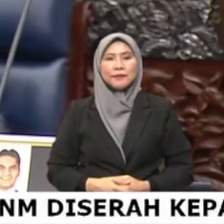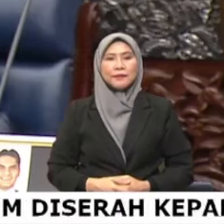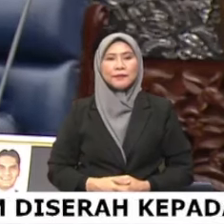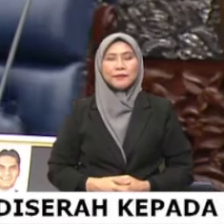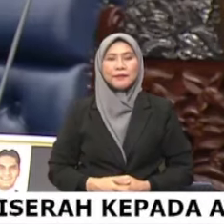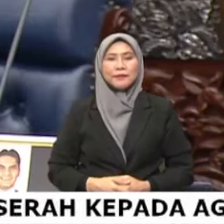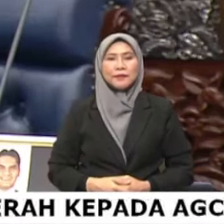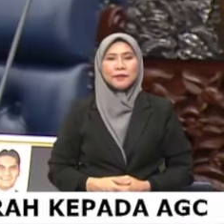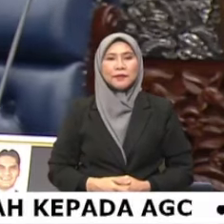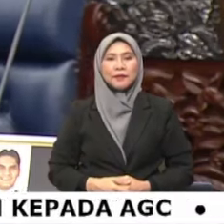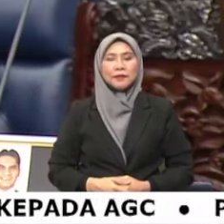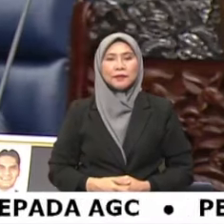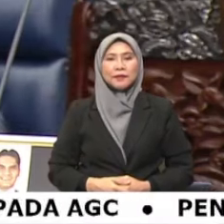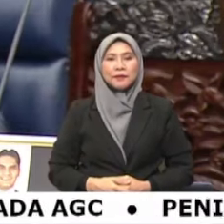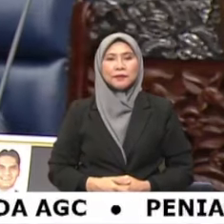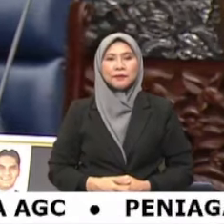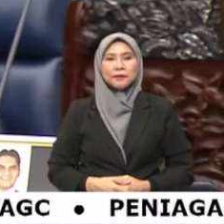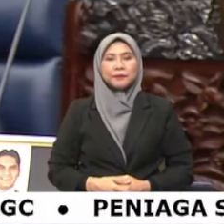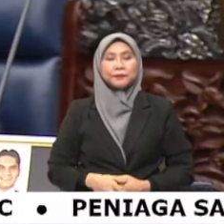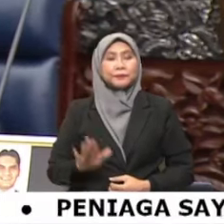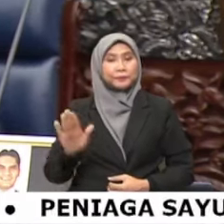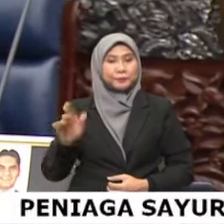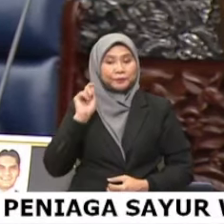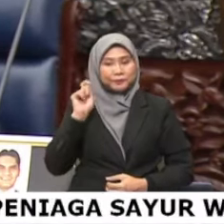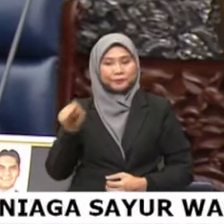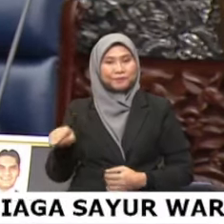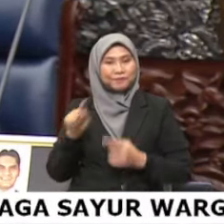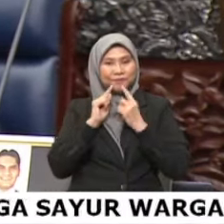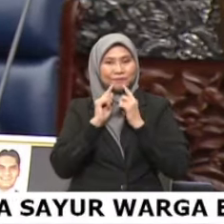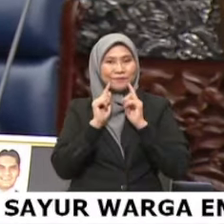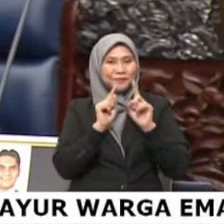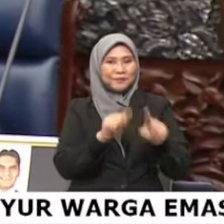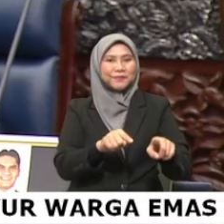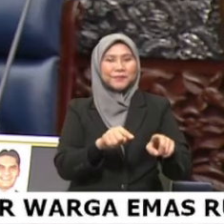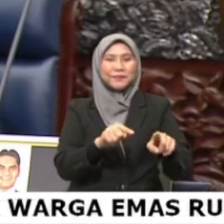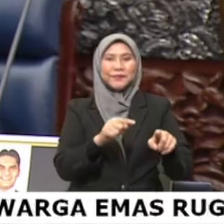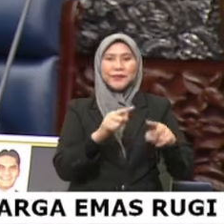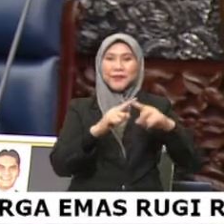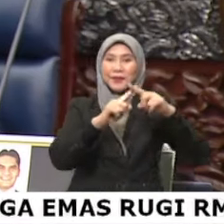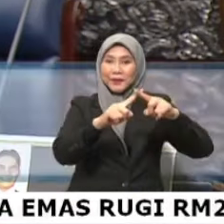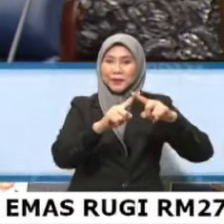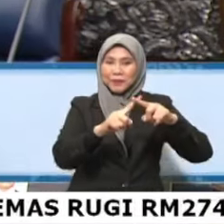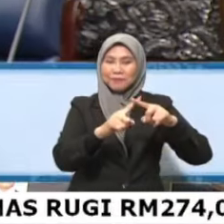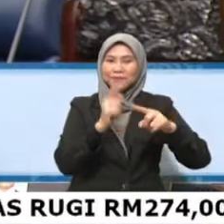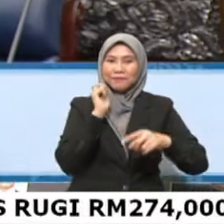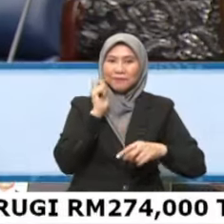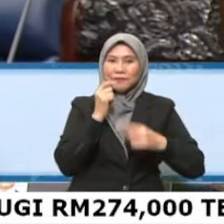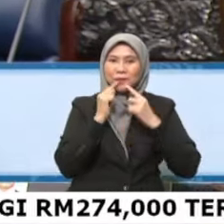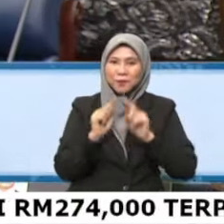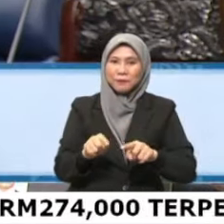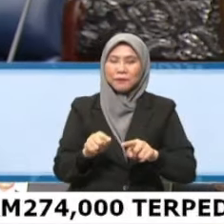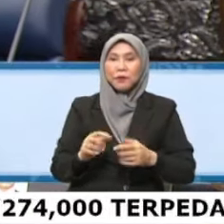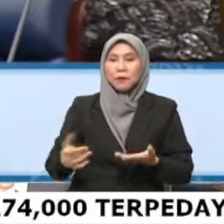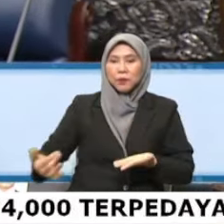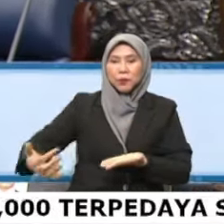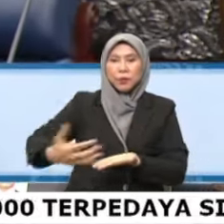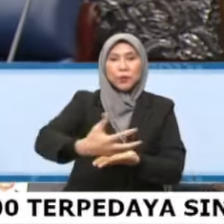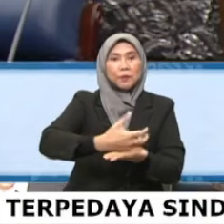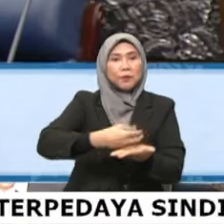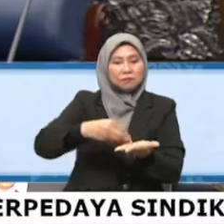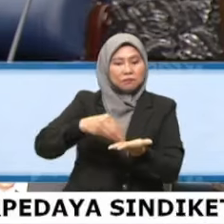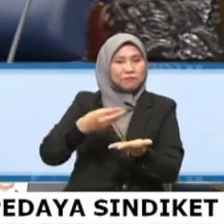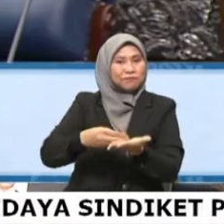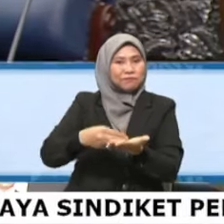Tuan Speaker. Berdasarkan jawapan Menteri dalam Dewan Yang Mulia ini, kutipan fee untuk